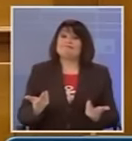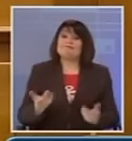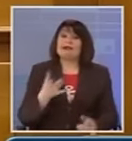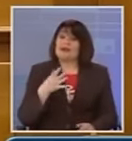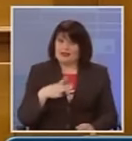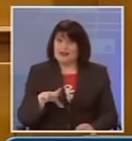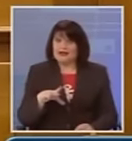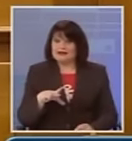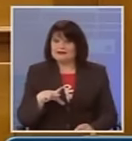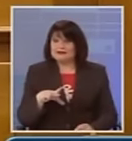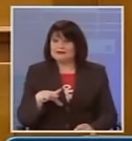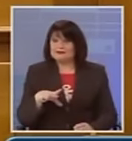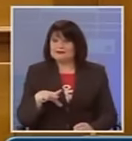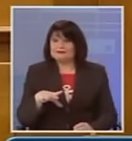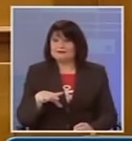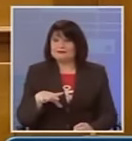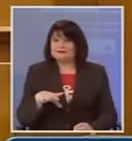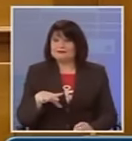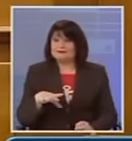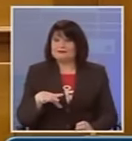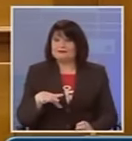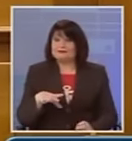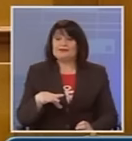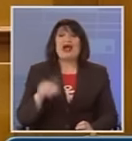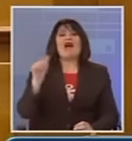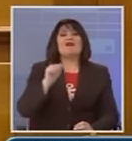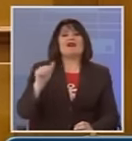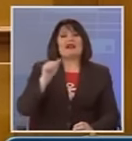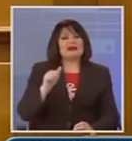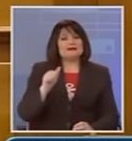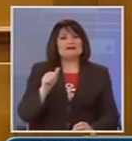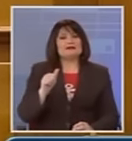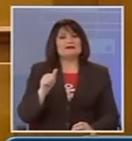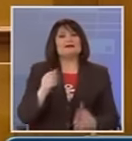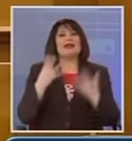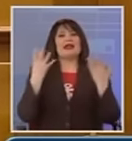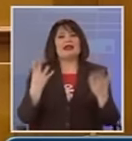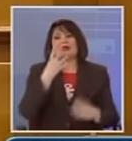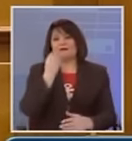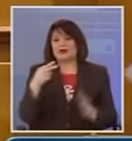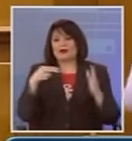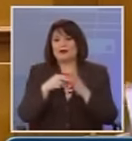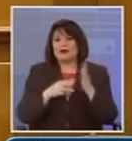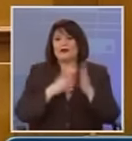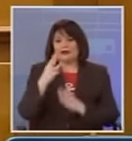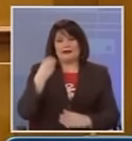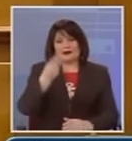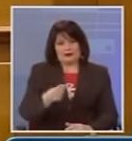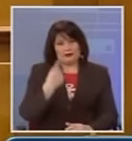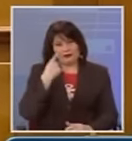θέλετε, είναι στον κύριο Αυτιά 9 Δευτέρου του 2013.